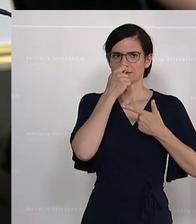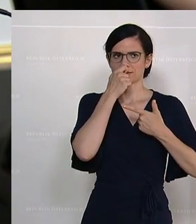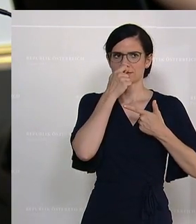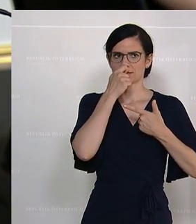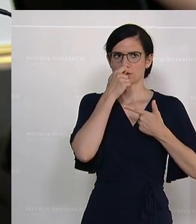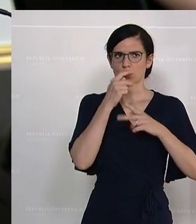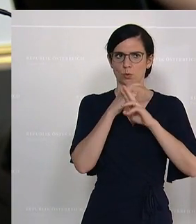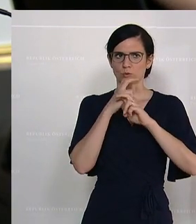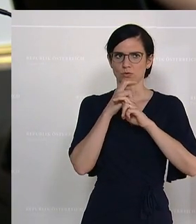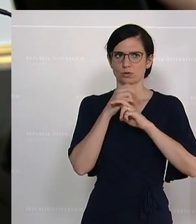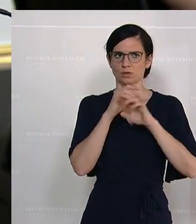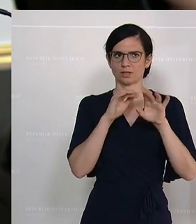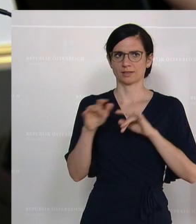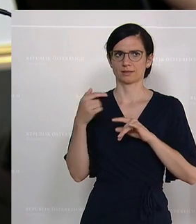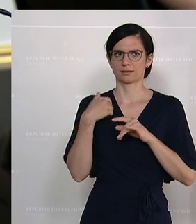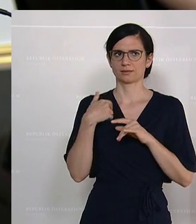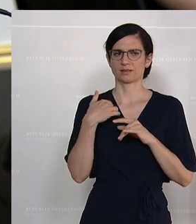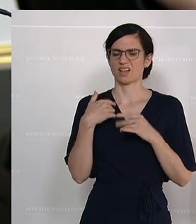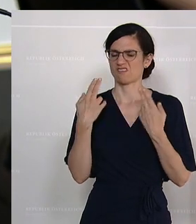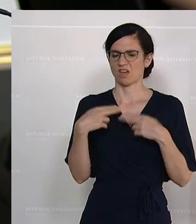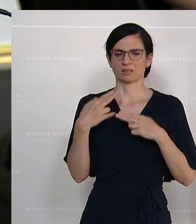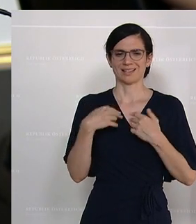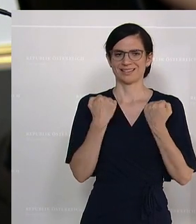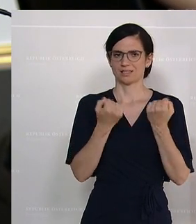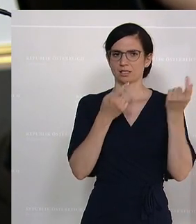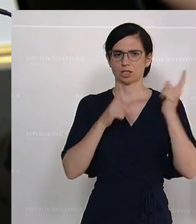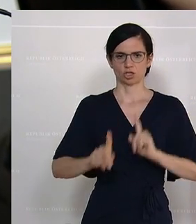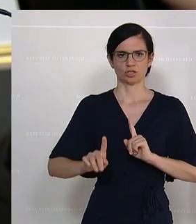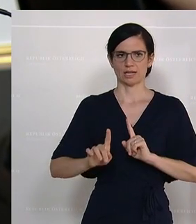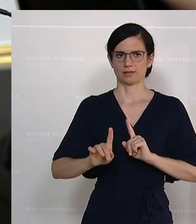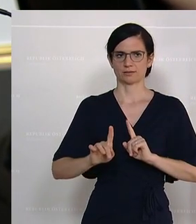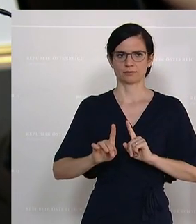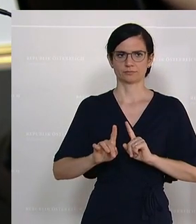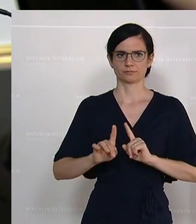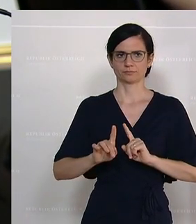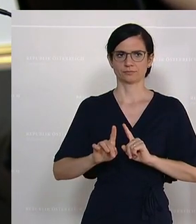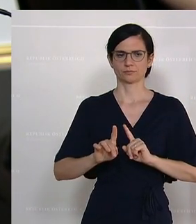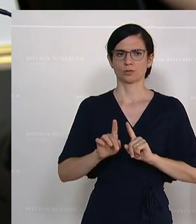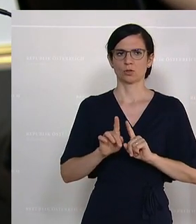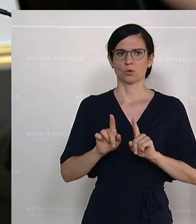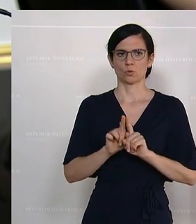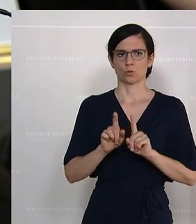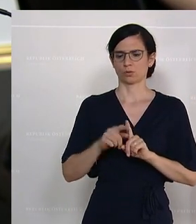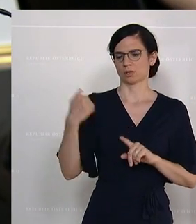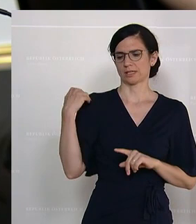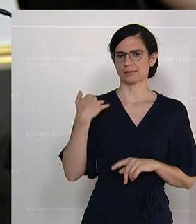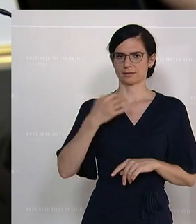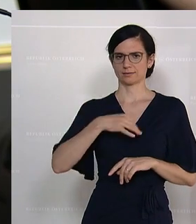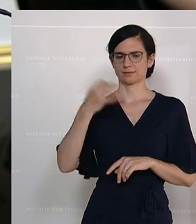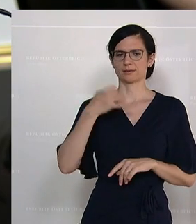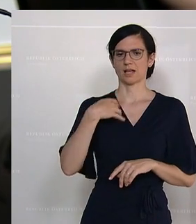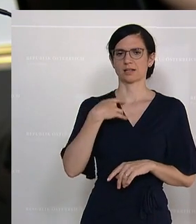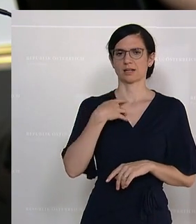österreich sichern die versorgung nach wie vor uneingeschränkt und es wird auch in den letzten tagen kontinuierlich gas